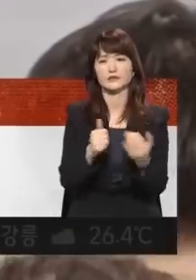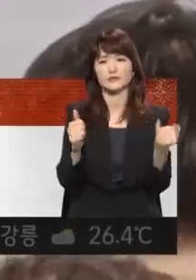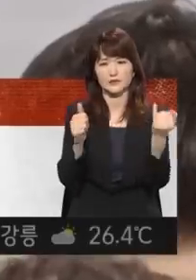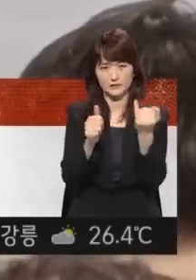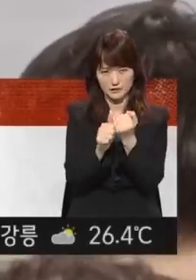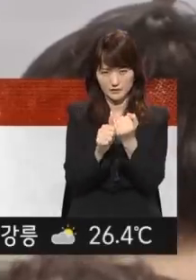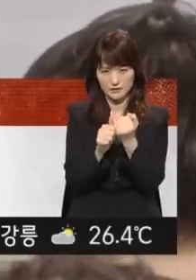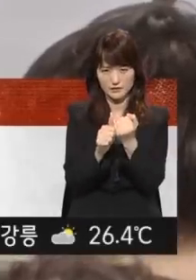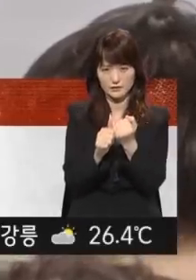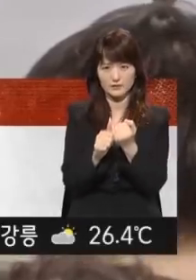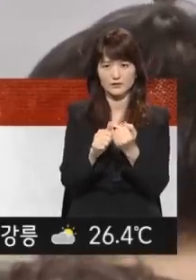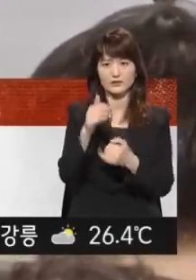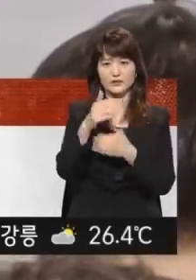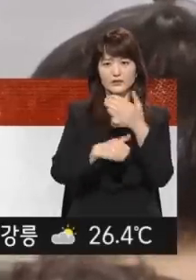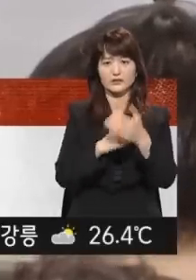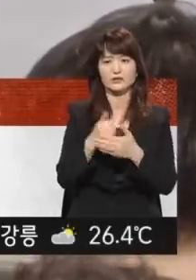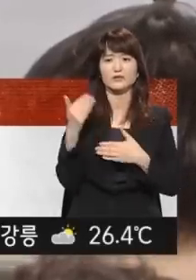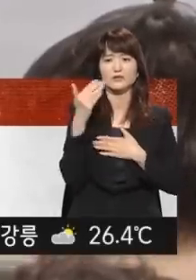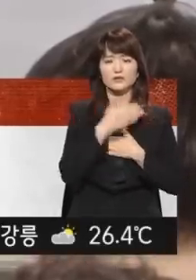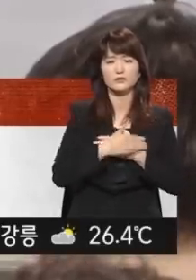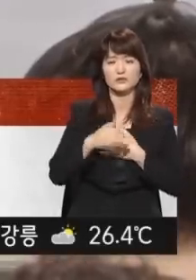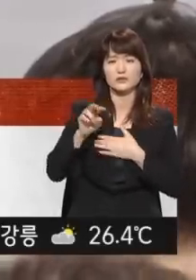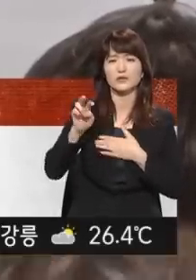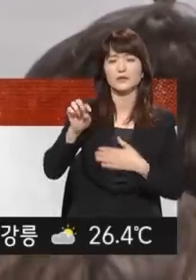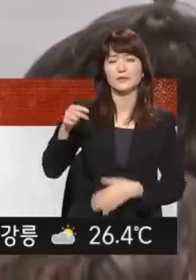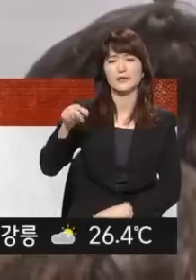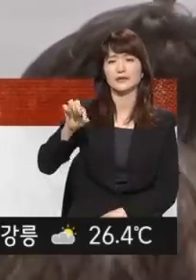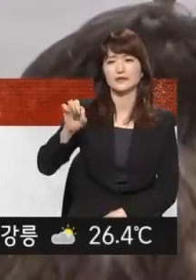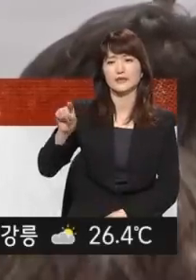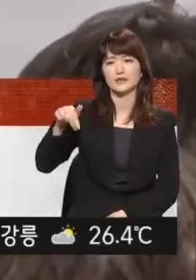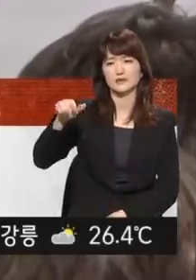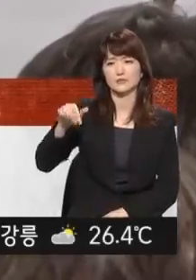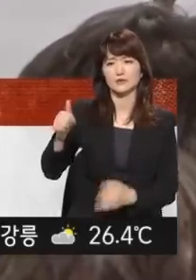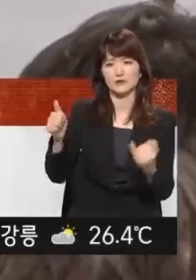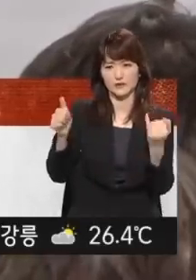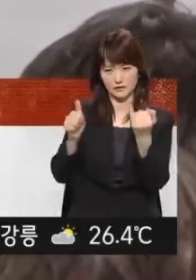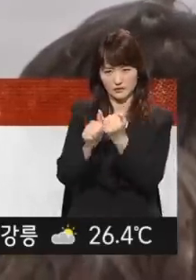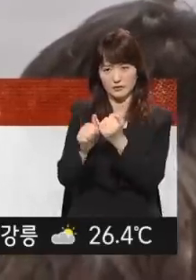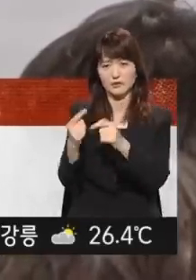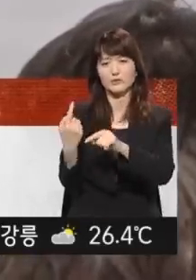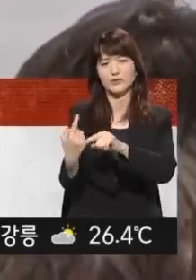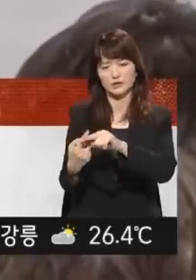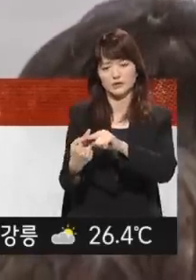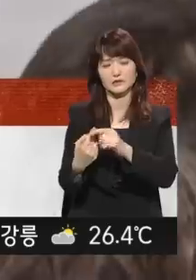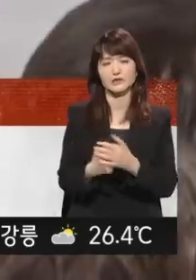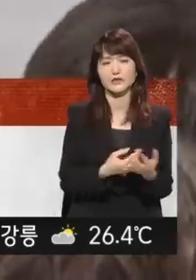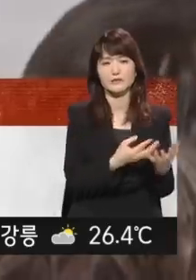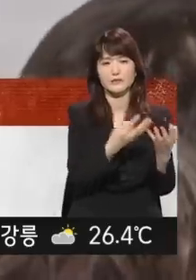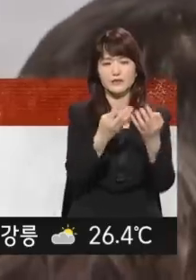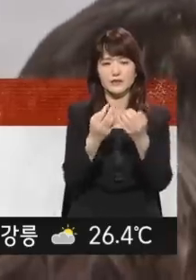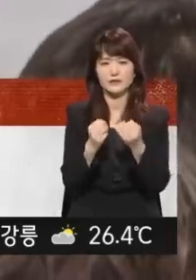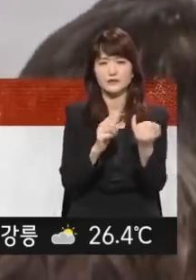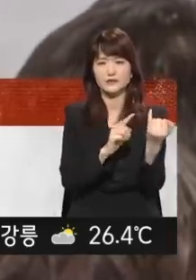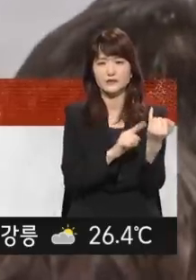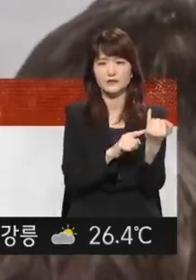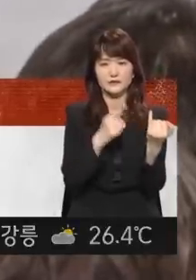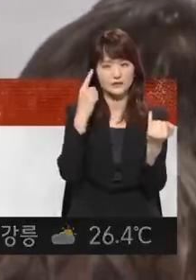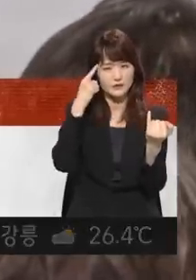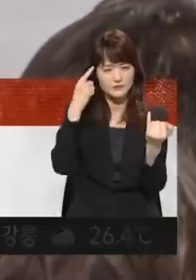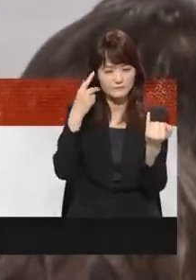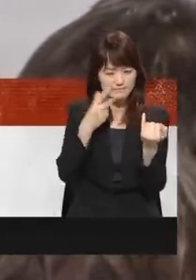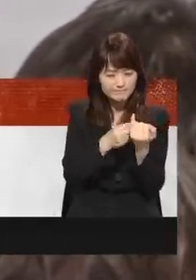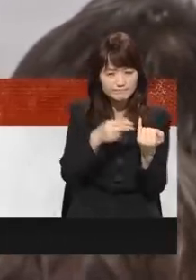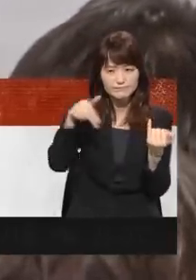하나님의 육신인 메시아 정명사가 결혼한 격입니다 많은 스타들은 그렇게 세뇌가 되고